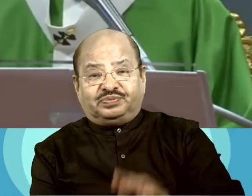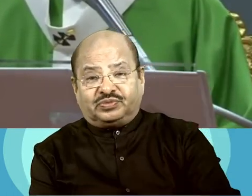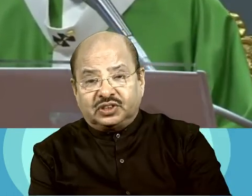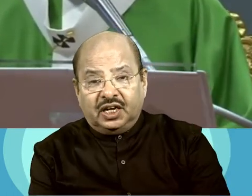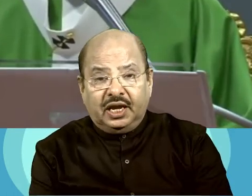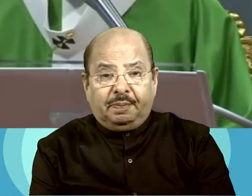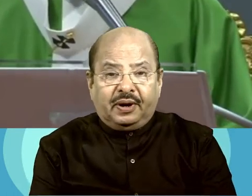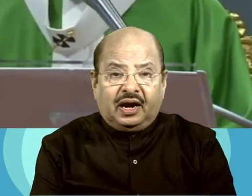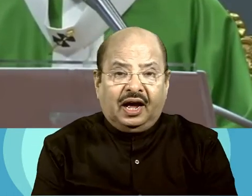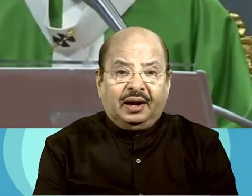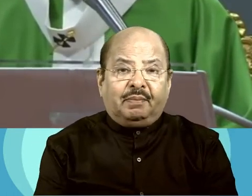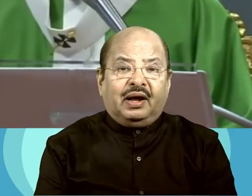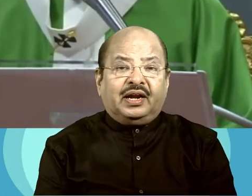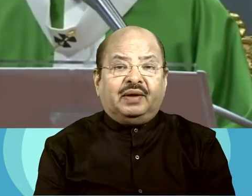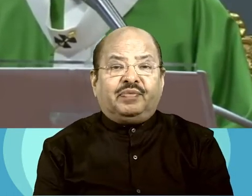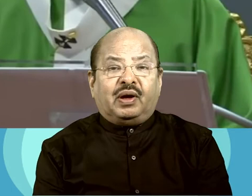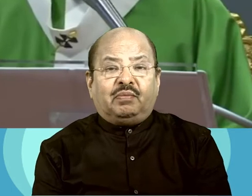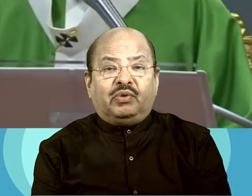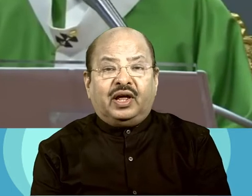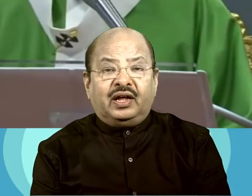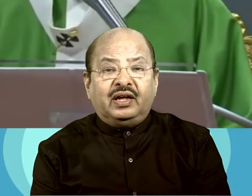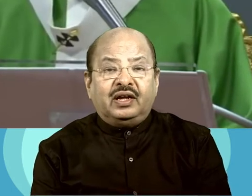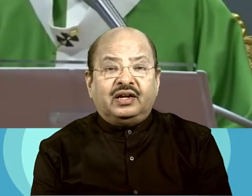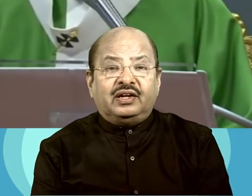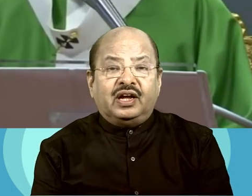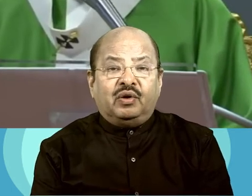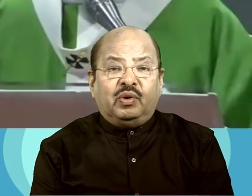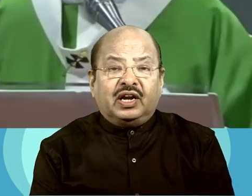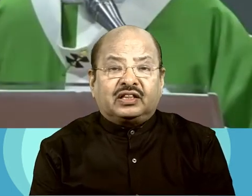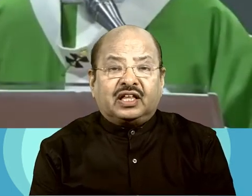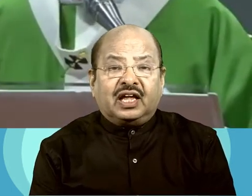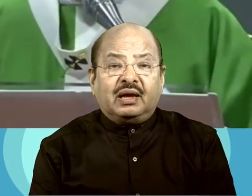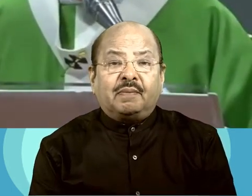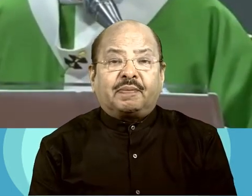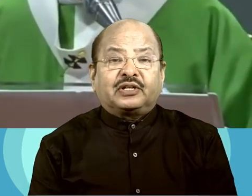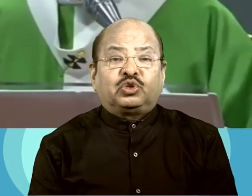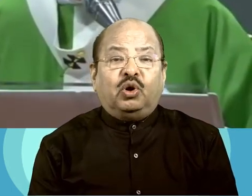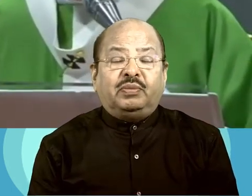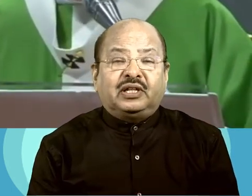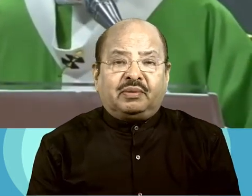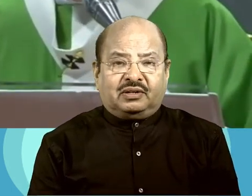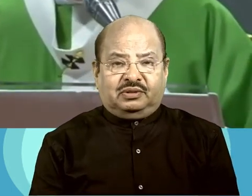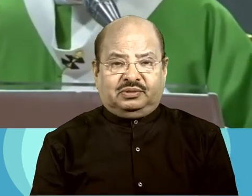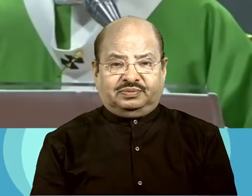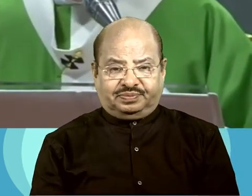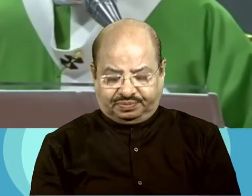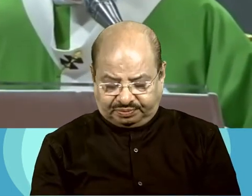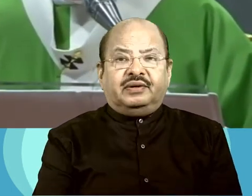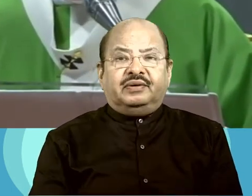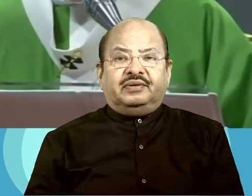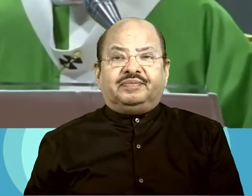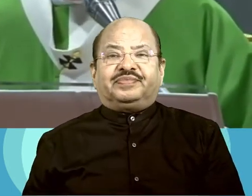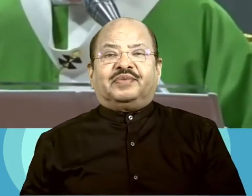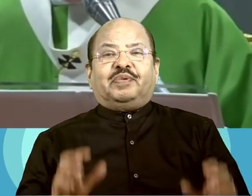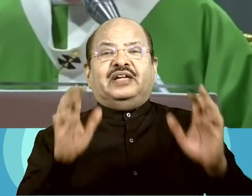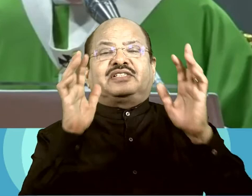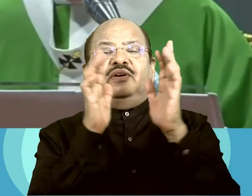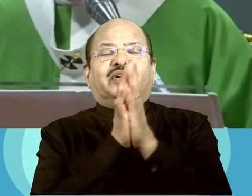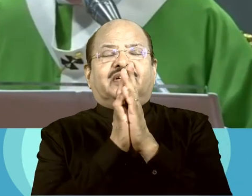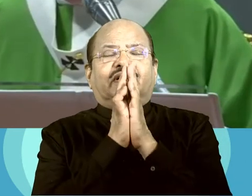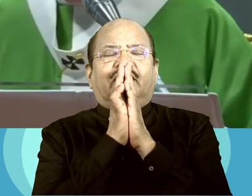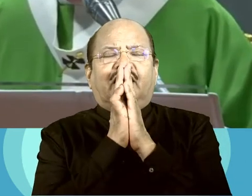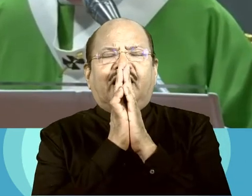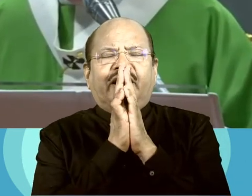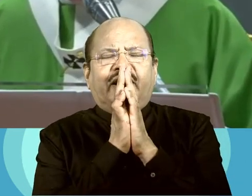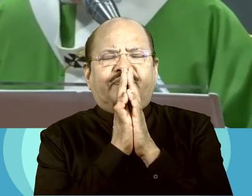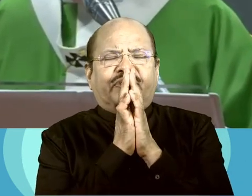സ്ഥാനമുള്ളൂ. ഇപ്രകാരം മറിയം നമ്മുടെ യൗവനത്തെ പ്രശോഭിതമാക്കുന്നു. പ്രൈസ് ദി